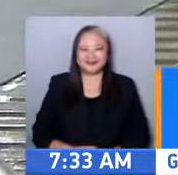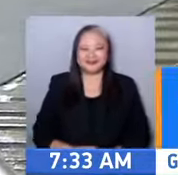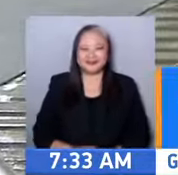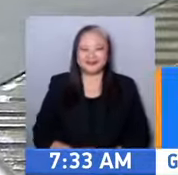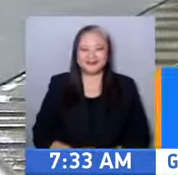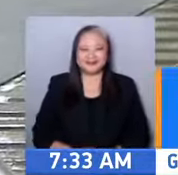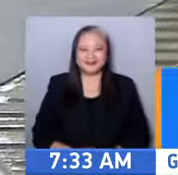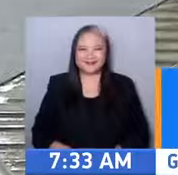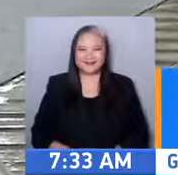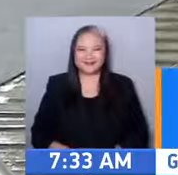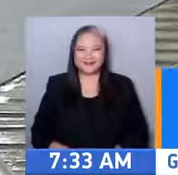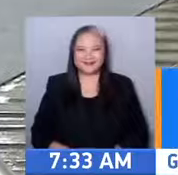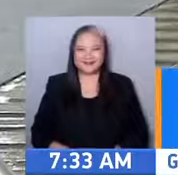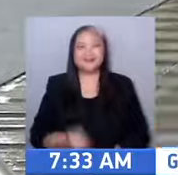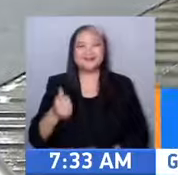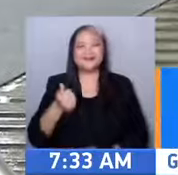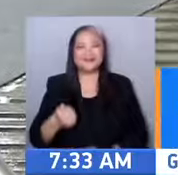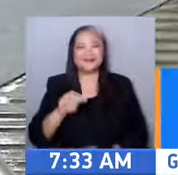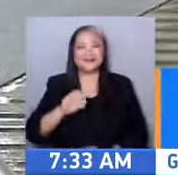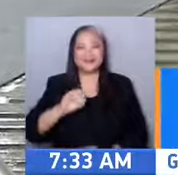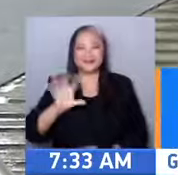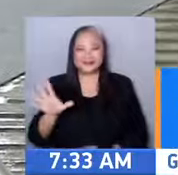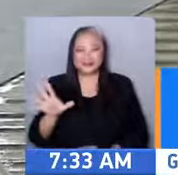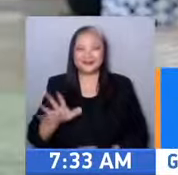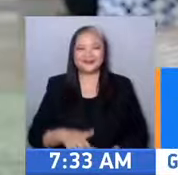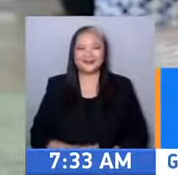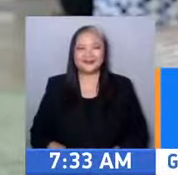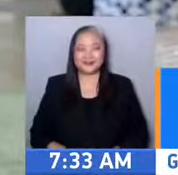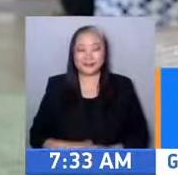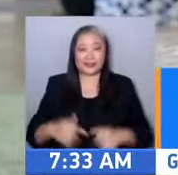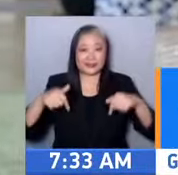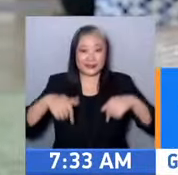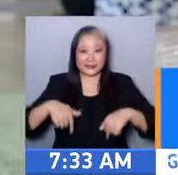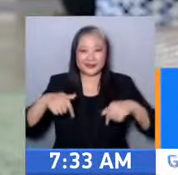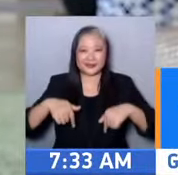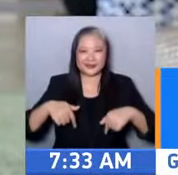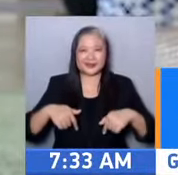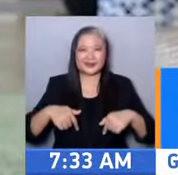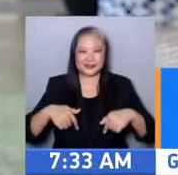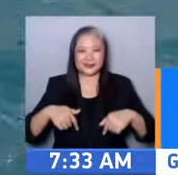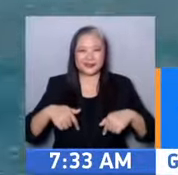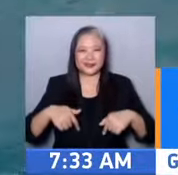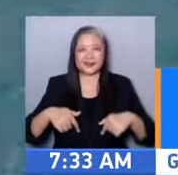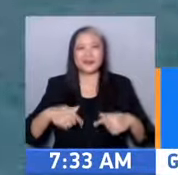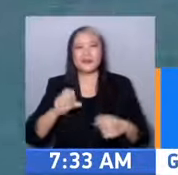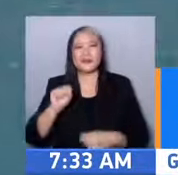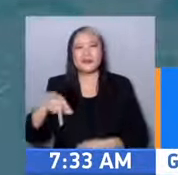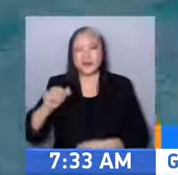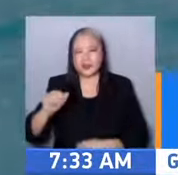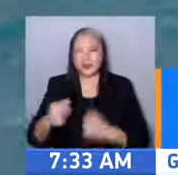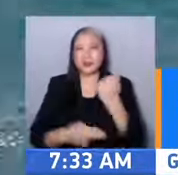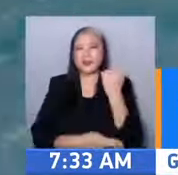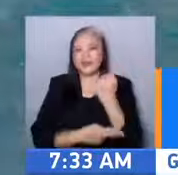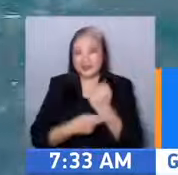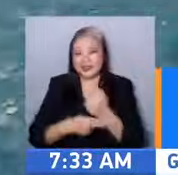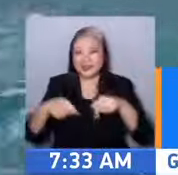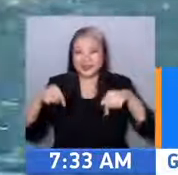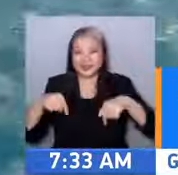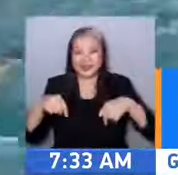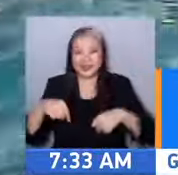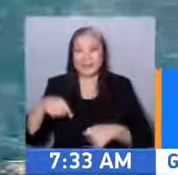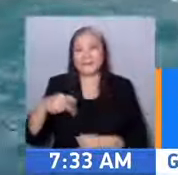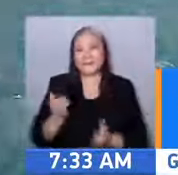Good morning! Good morning! Nandito nga tayo sa iyon sa isang spa and hotel dito sa Pasig City. Nako mga